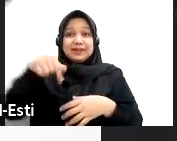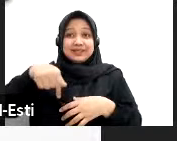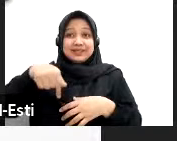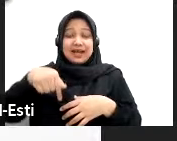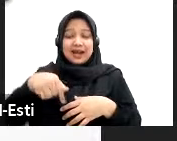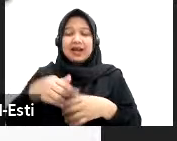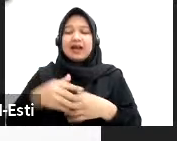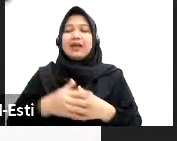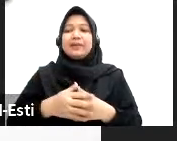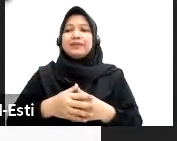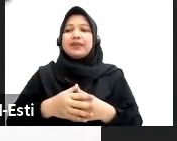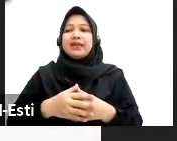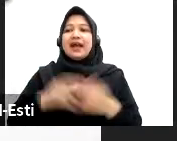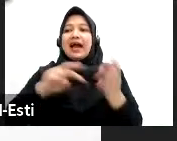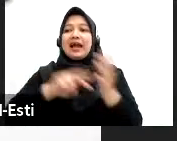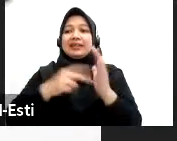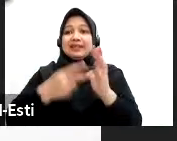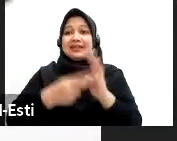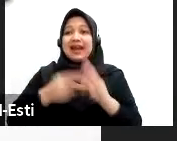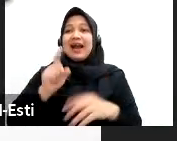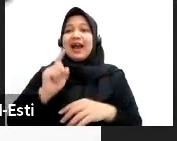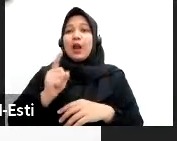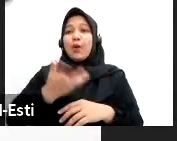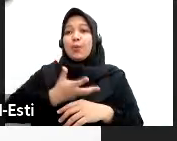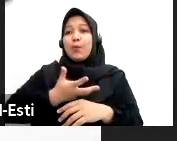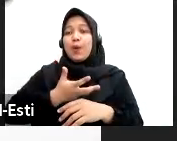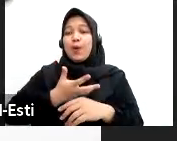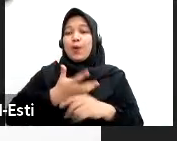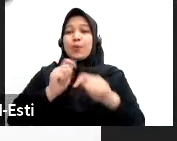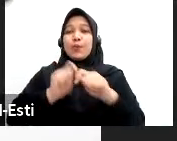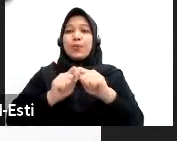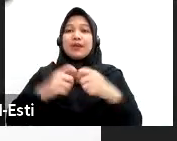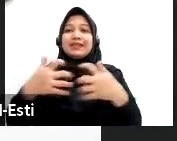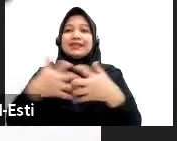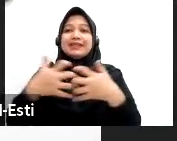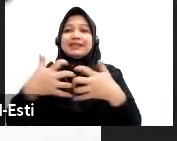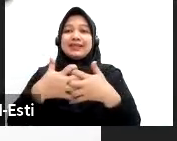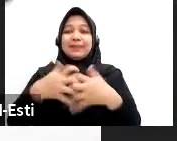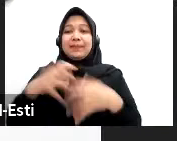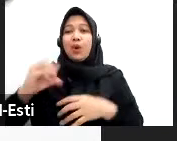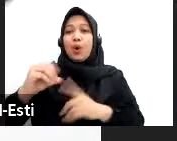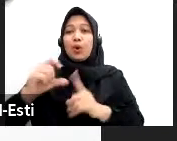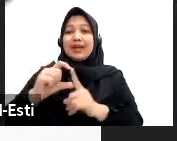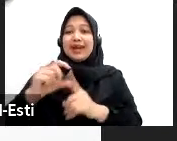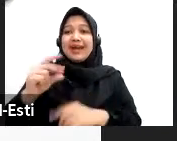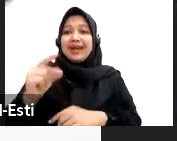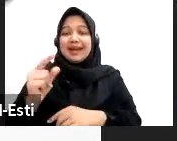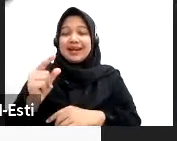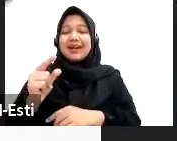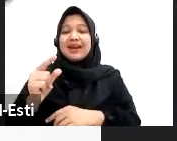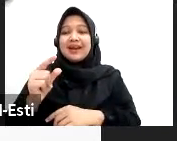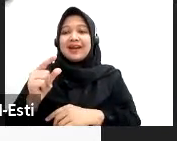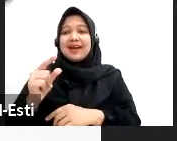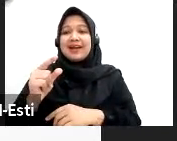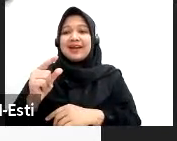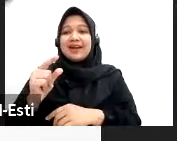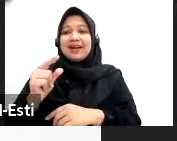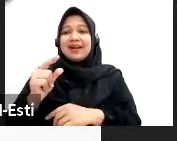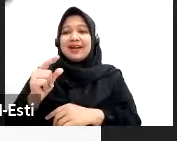artinya kalau mau dibuat sistem Odi art itu ya hanya